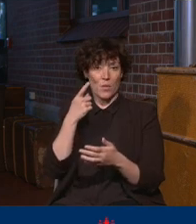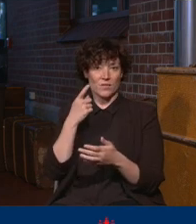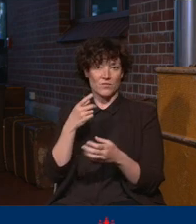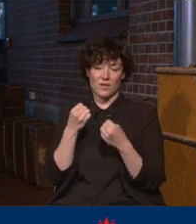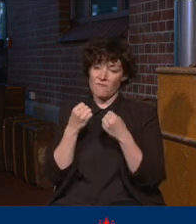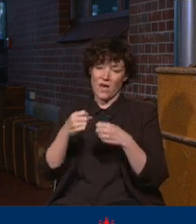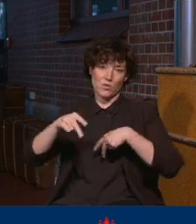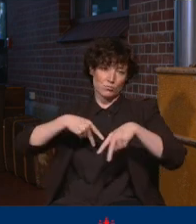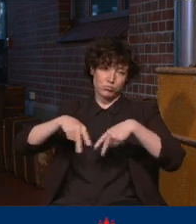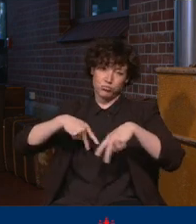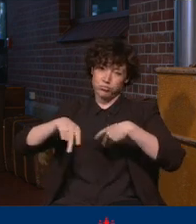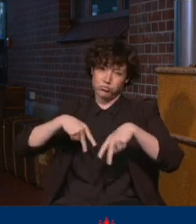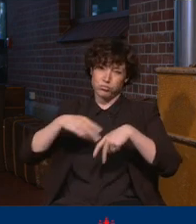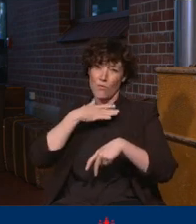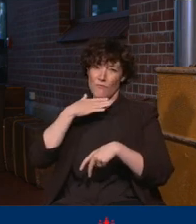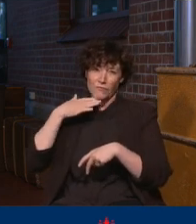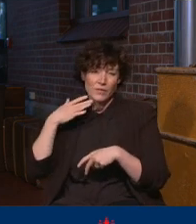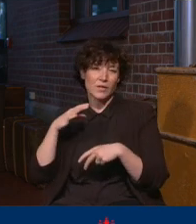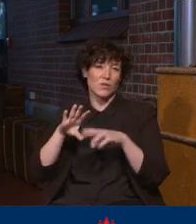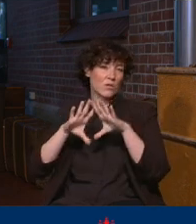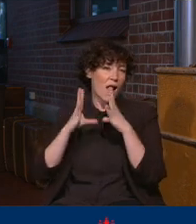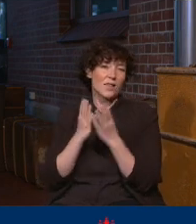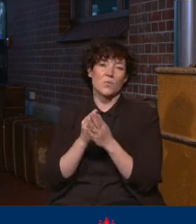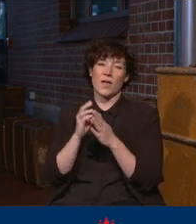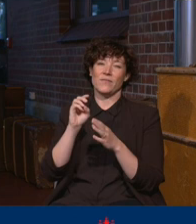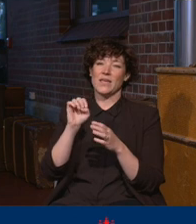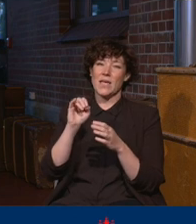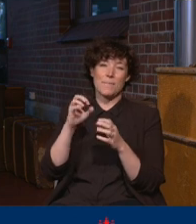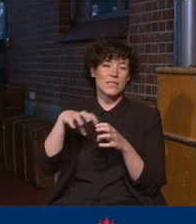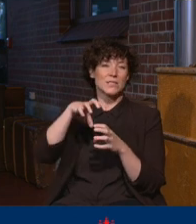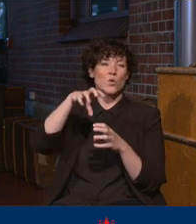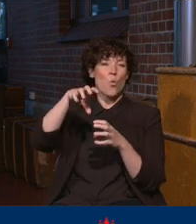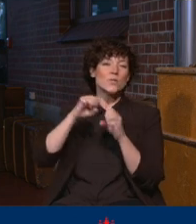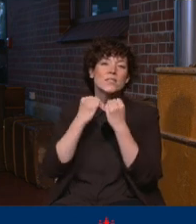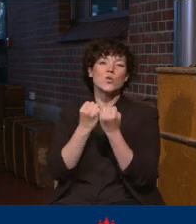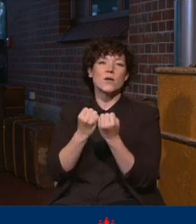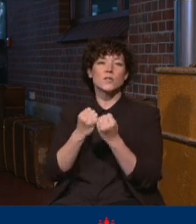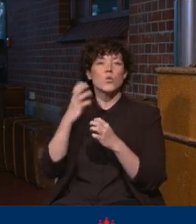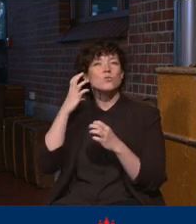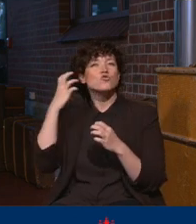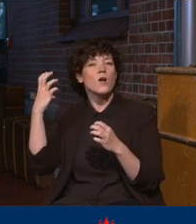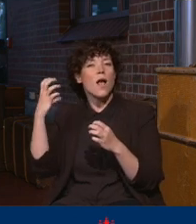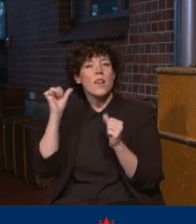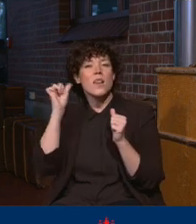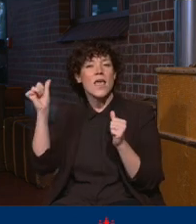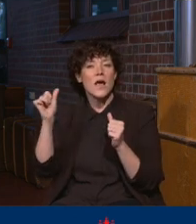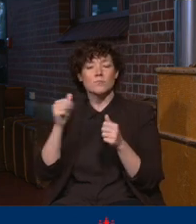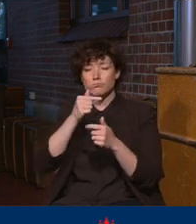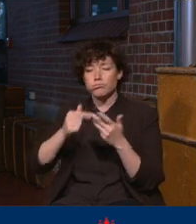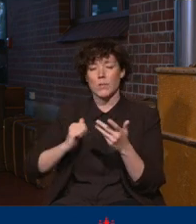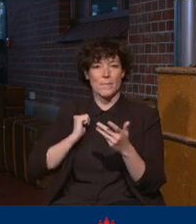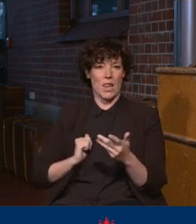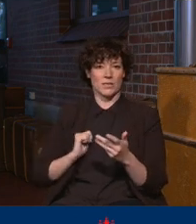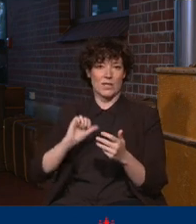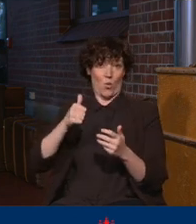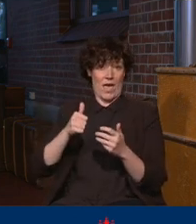der emission situation schalen lärm aber auch andere belastende stoffe wir werden der ersten reihe kein wohn hinkriegen